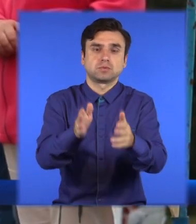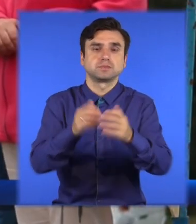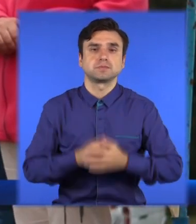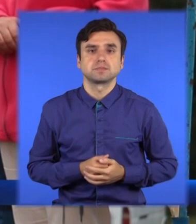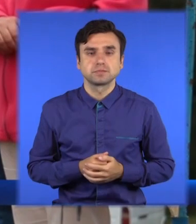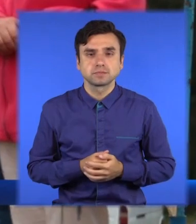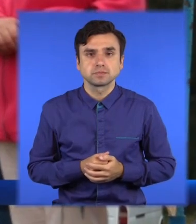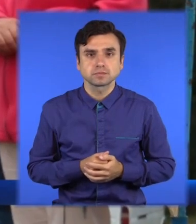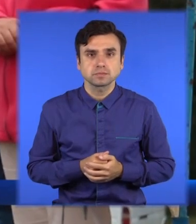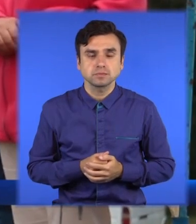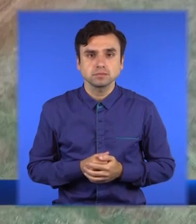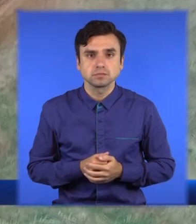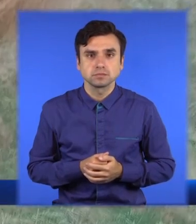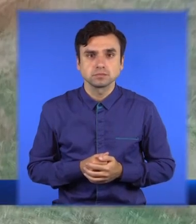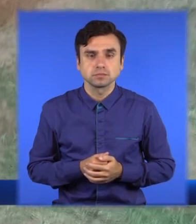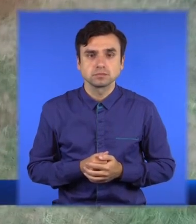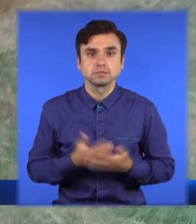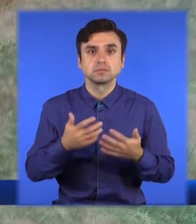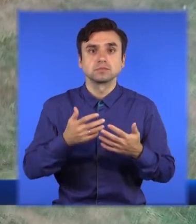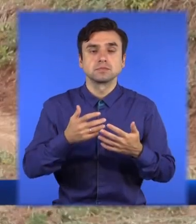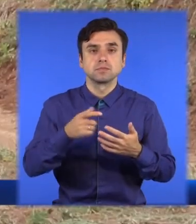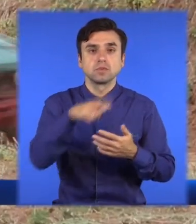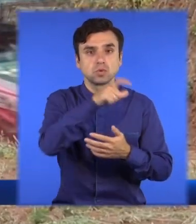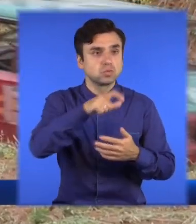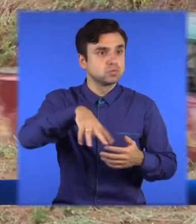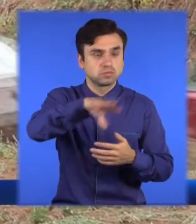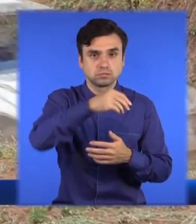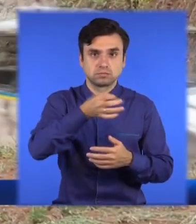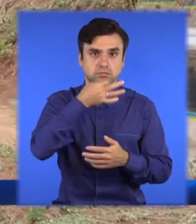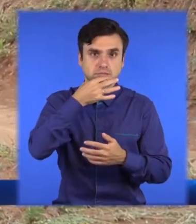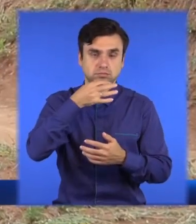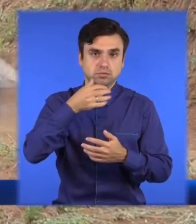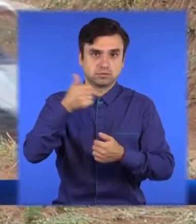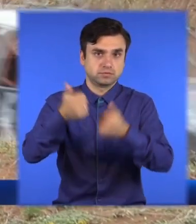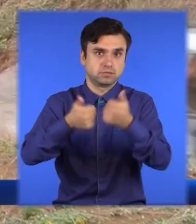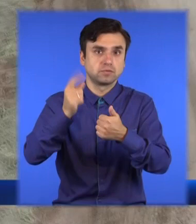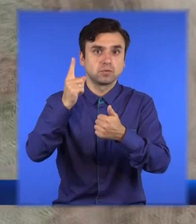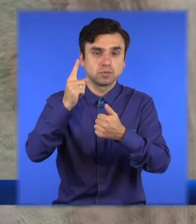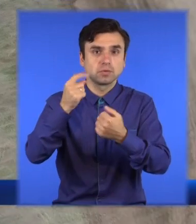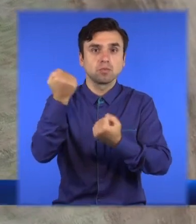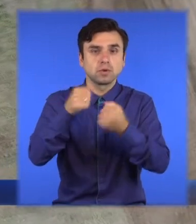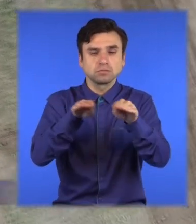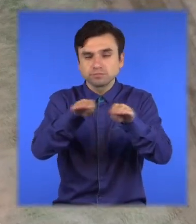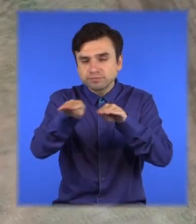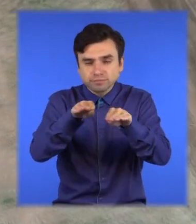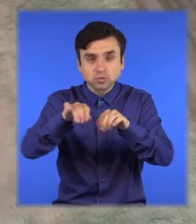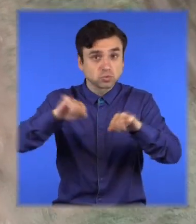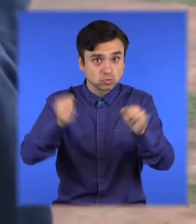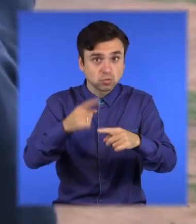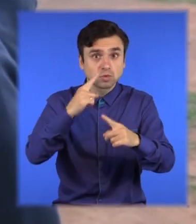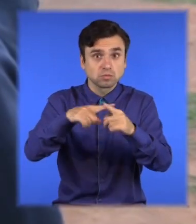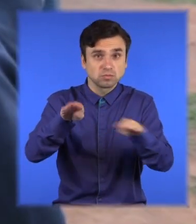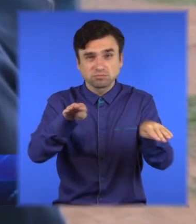Серед шанувальників є й маленькі поціновачі швидкісної їзди, які з великим захопленням спостерігають за перегонами та вже мають своїх